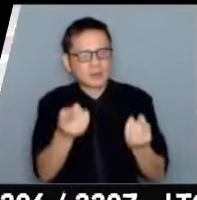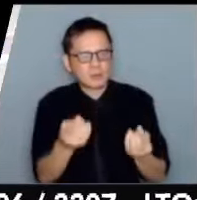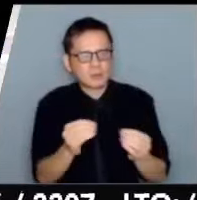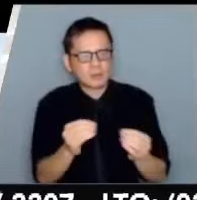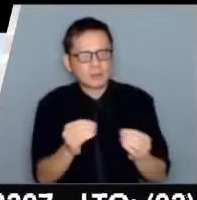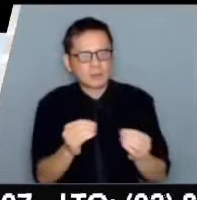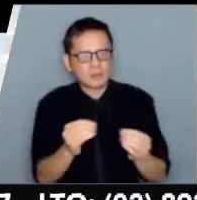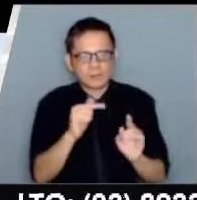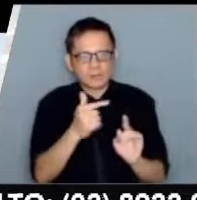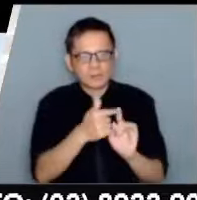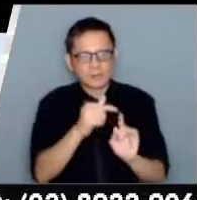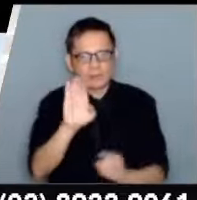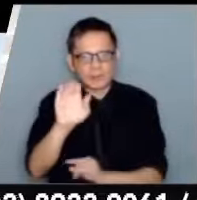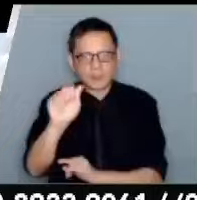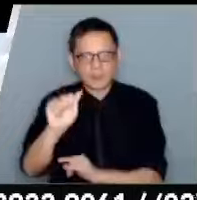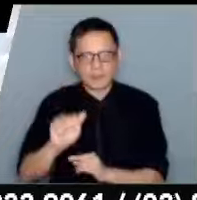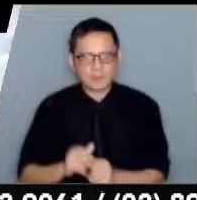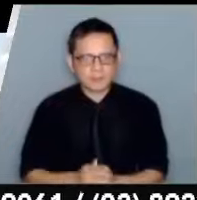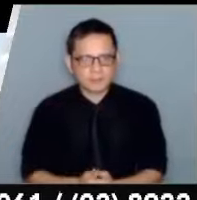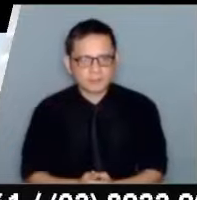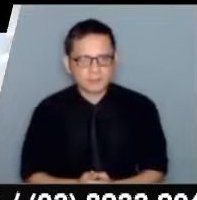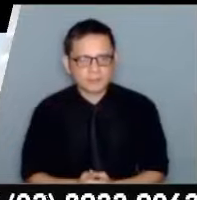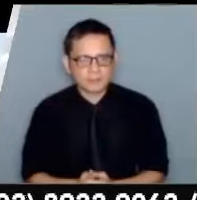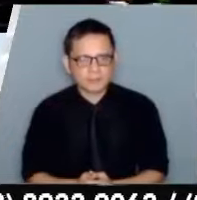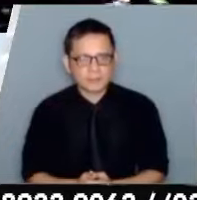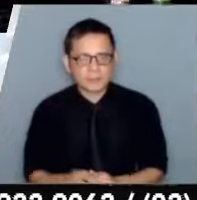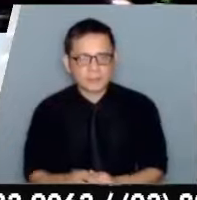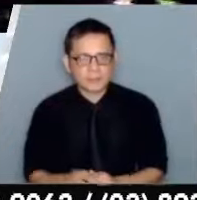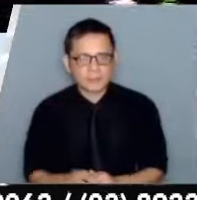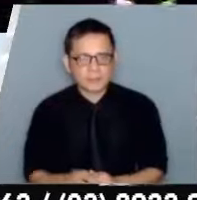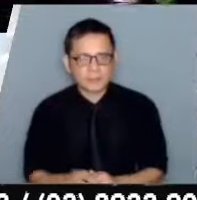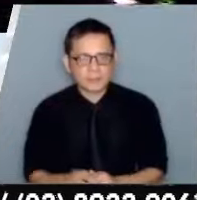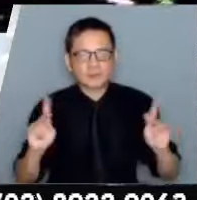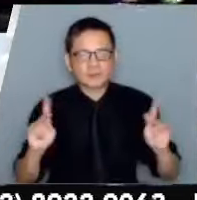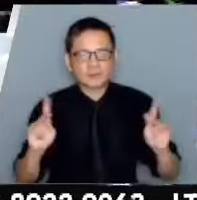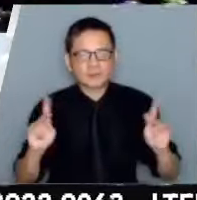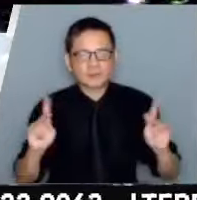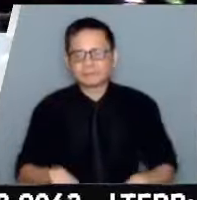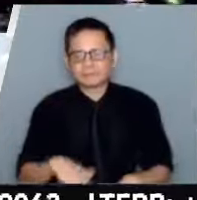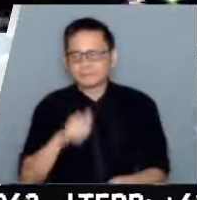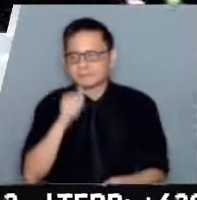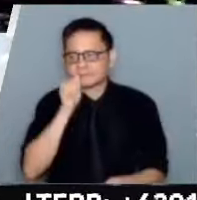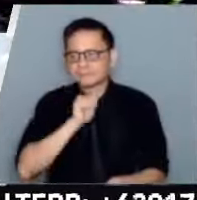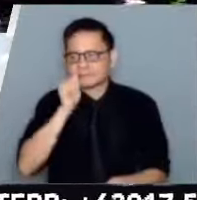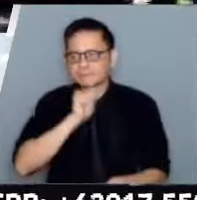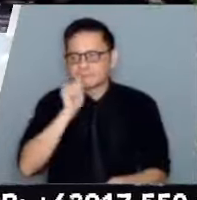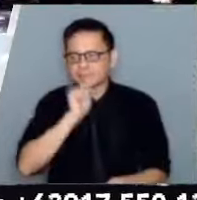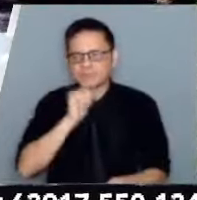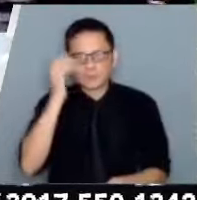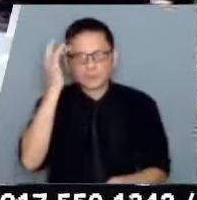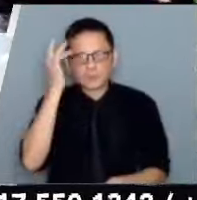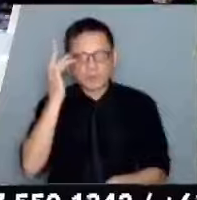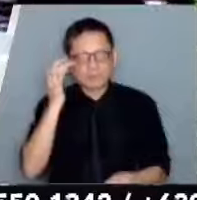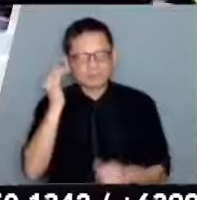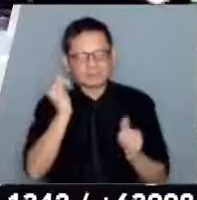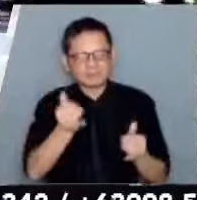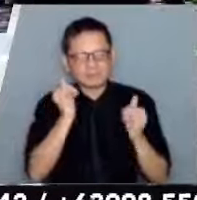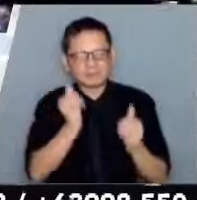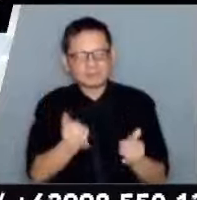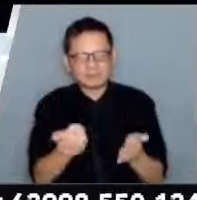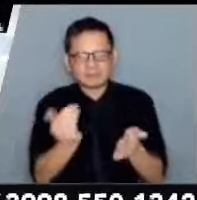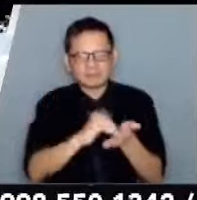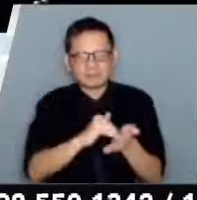Hindi na bago sa mga residente ng Barangay Tatalon sa Quezon City ang baha. Ang ilan sa kanila, ganito na ang kinalakihang